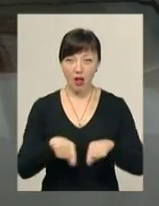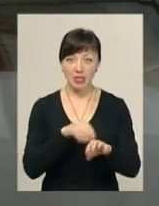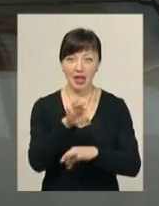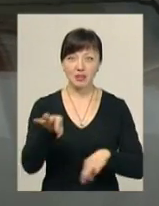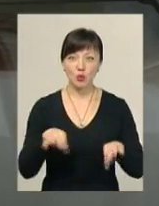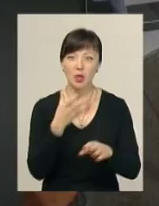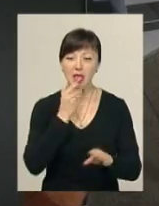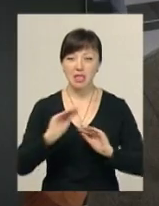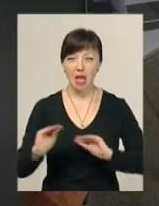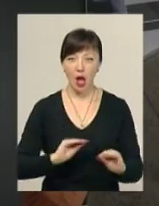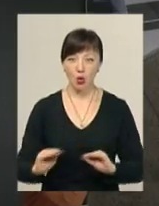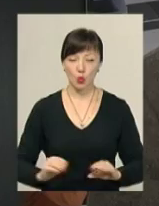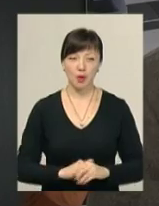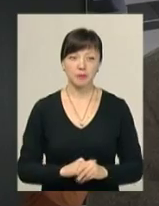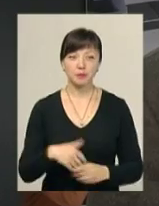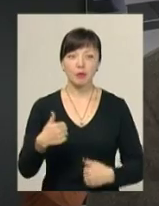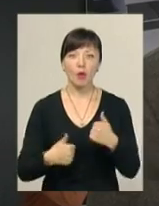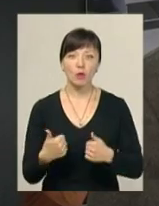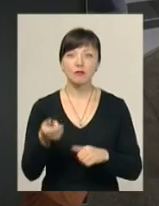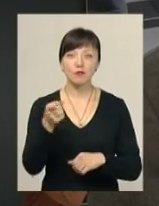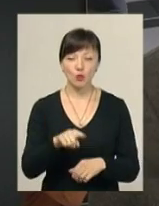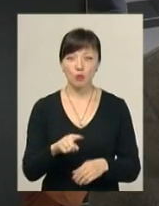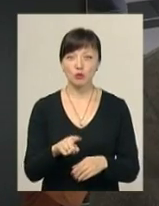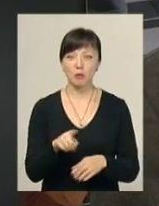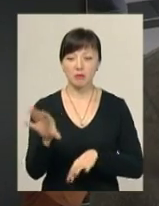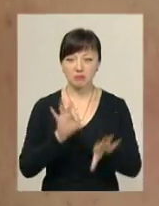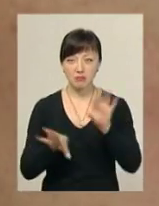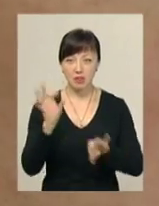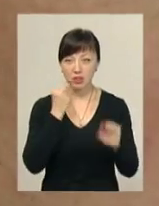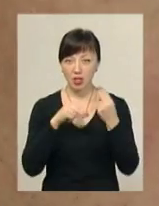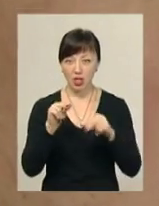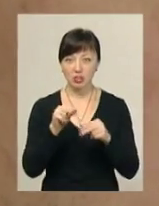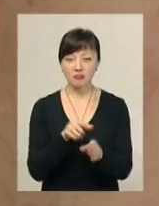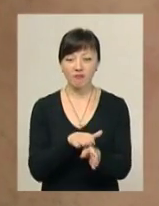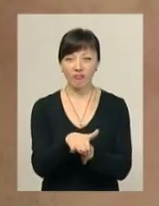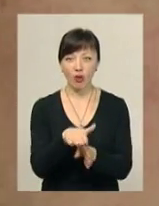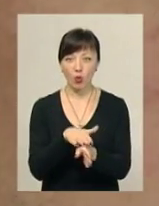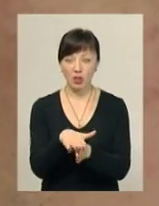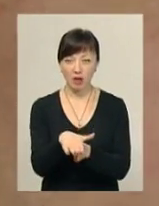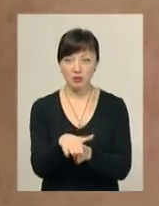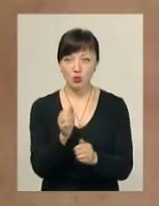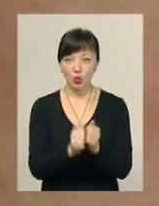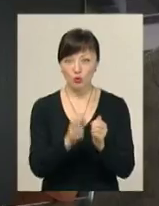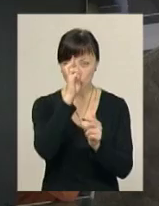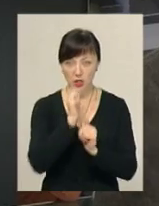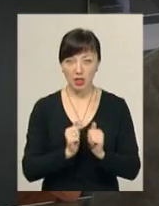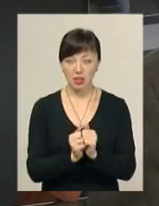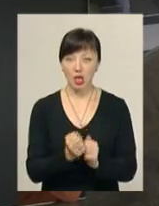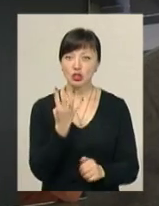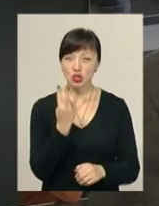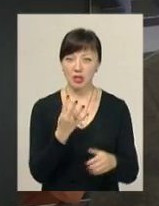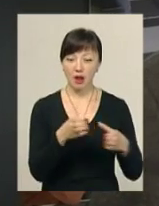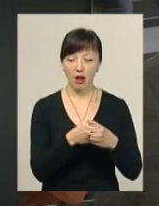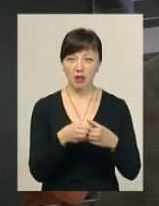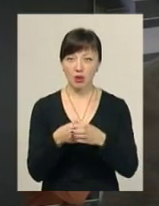архітектури та дизайну. Конкурс заключається в тому, щоб виділити найкращих виконавців з кожної країни. Чотири